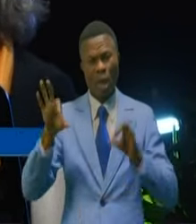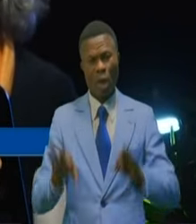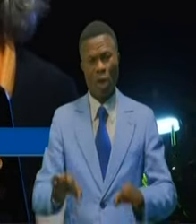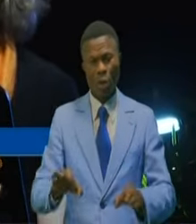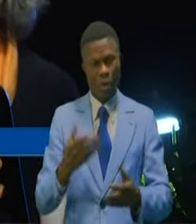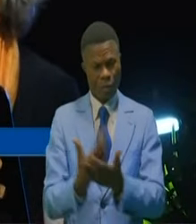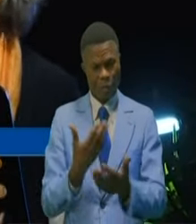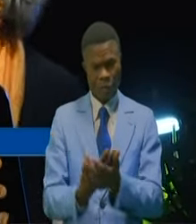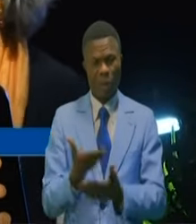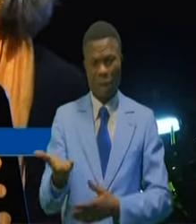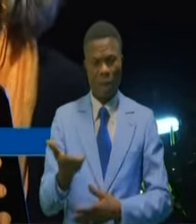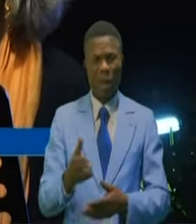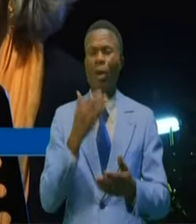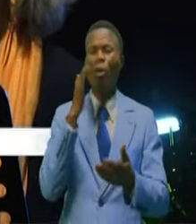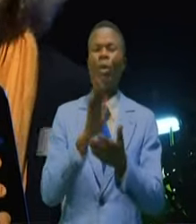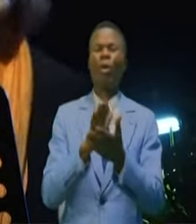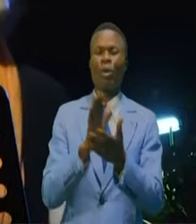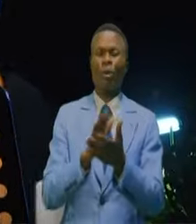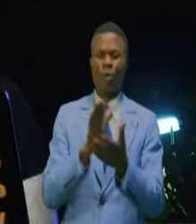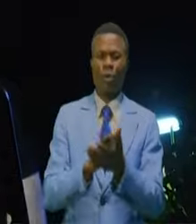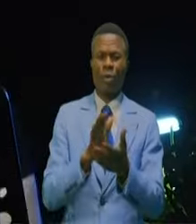plus brefs délais.